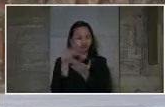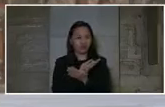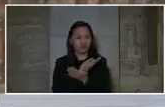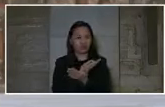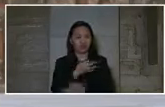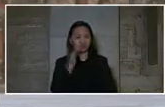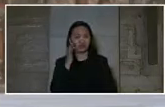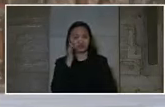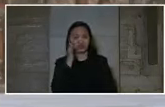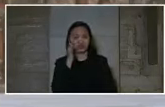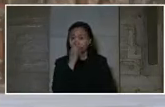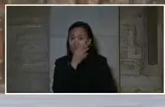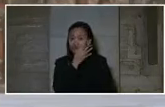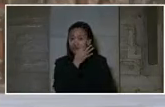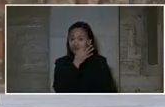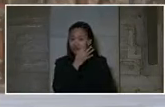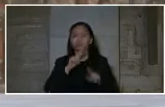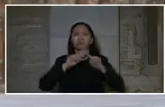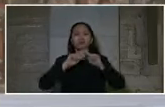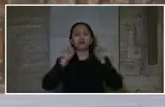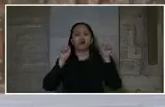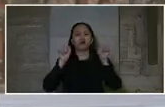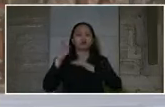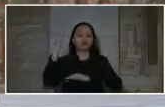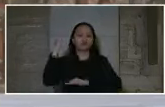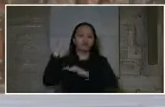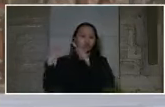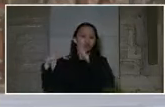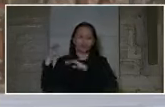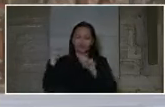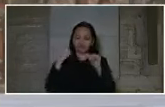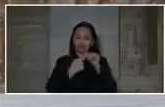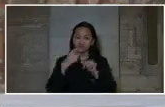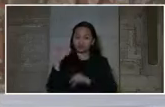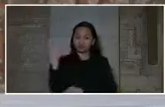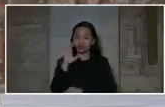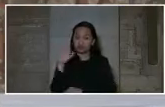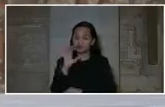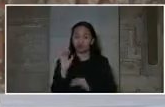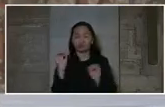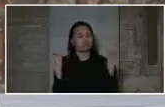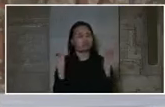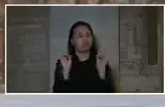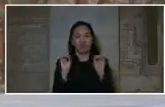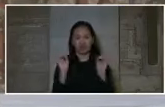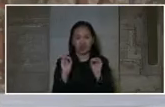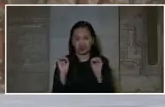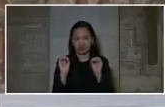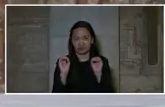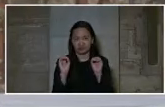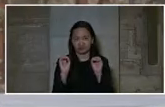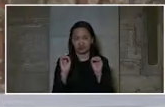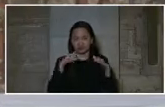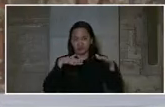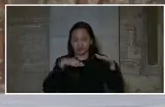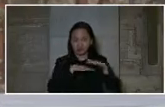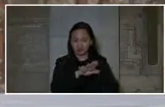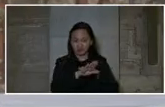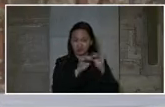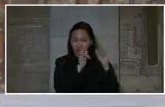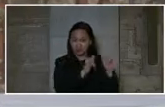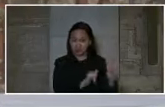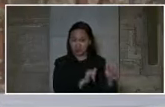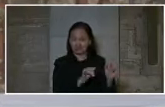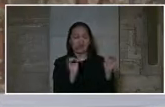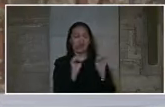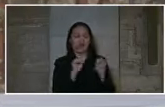Pero hindi yan ganyan nung unang Pasko. Wala nga silang matuluyan. Hirap na hirap si